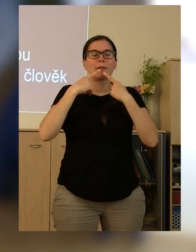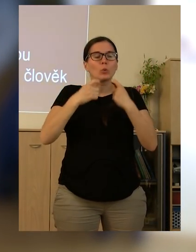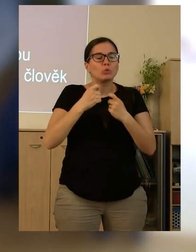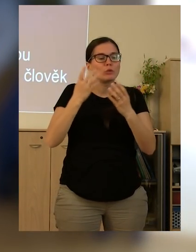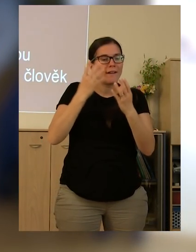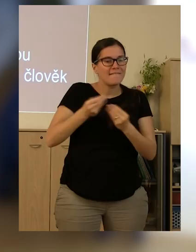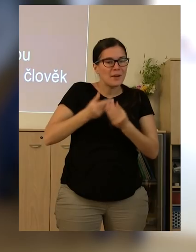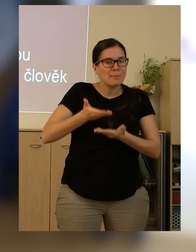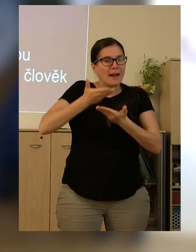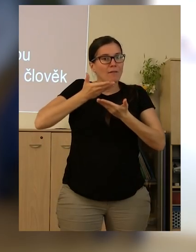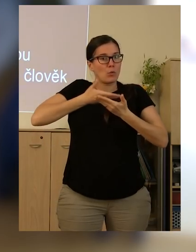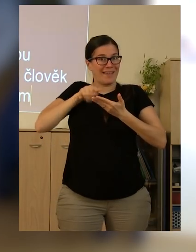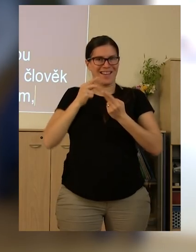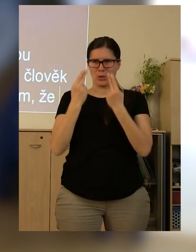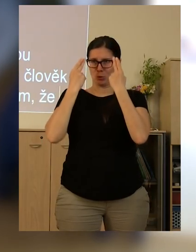má nějaký smysl.